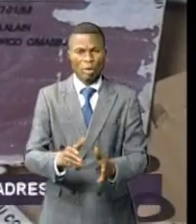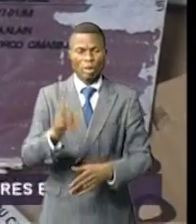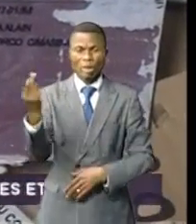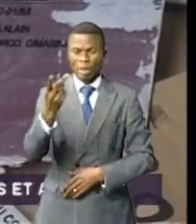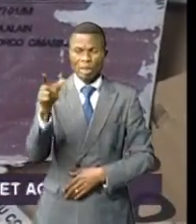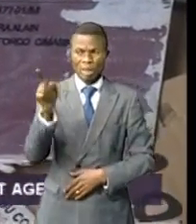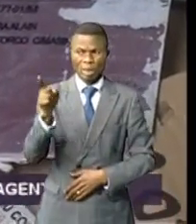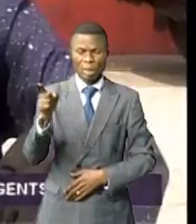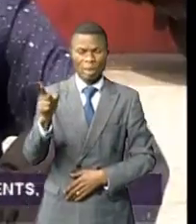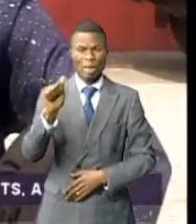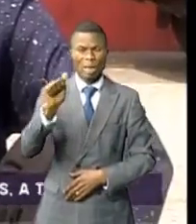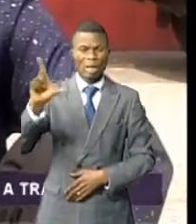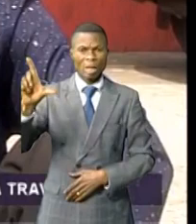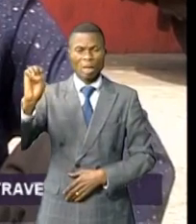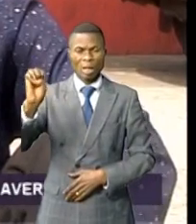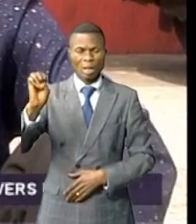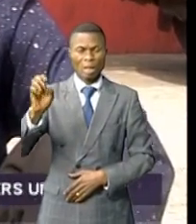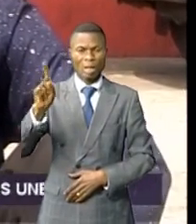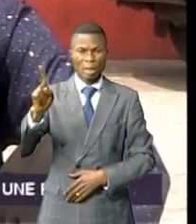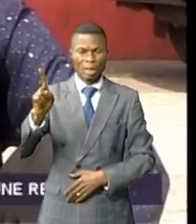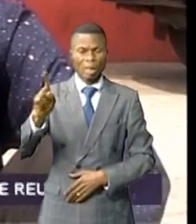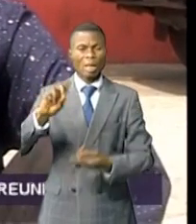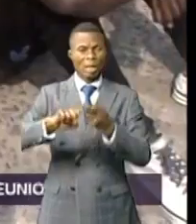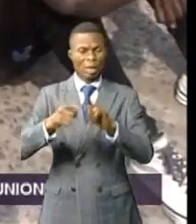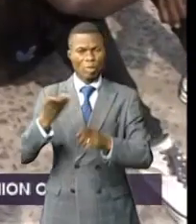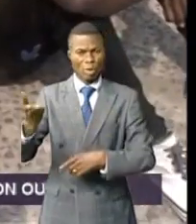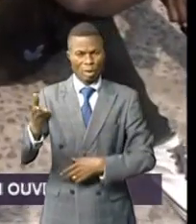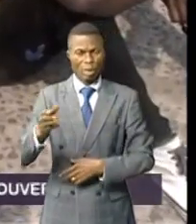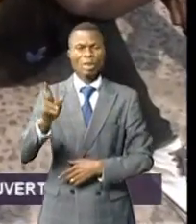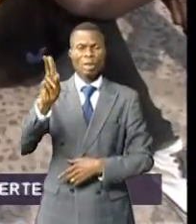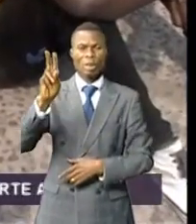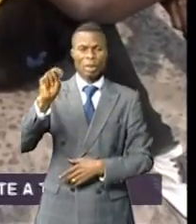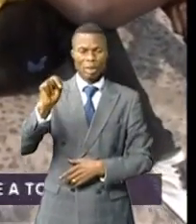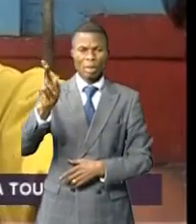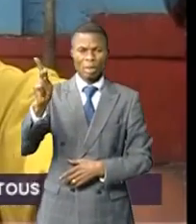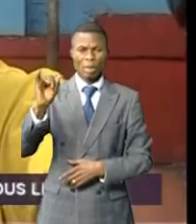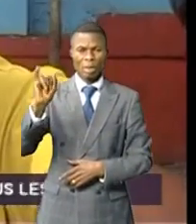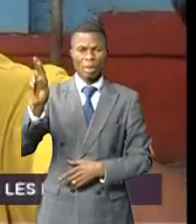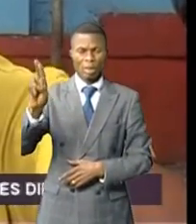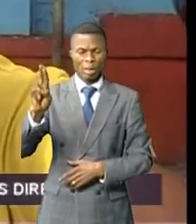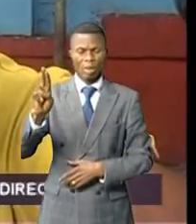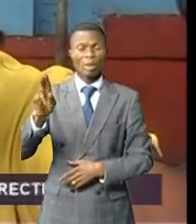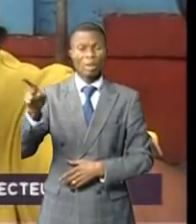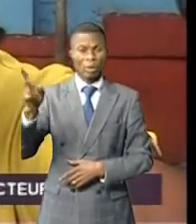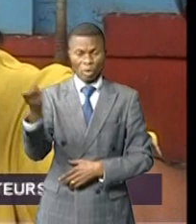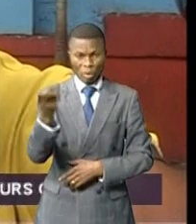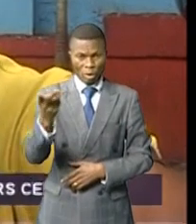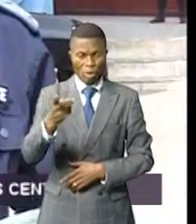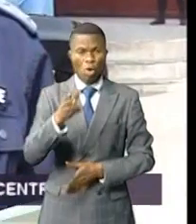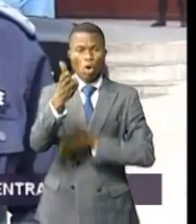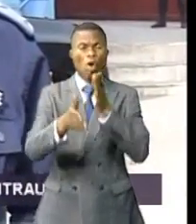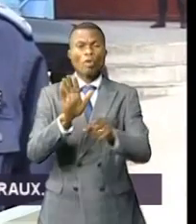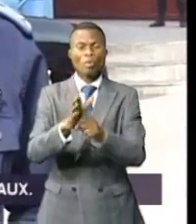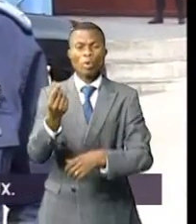Tichoura, Alain, alias Prof René, avec son disciple Nkieri Mbokoso Beni, ont réussi à extorquer de